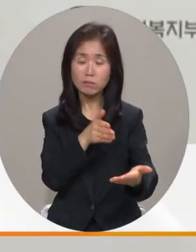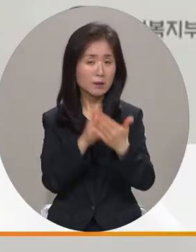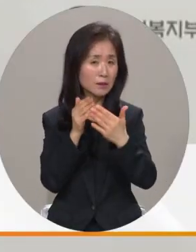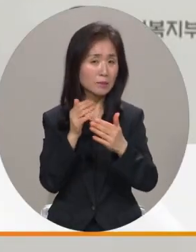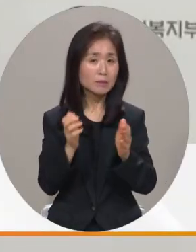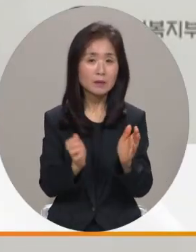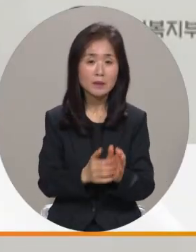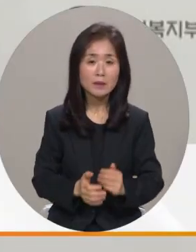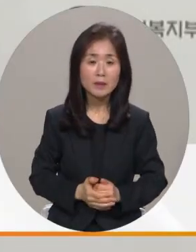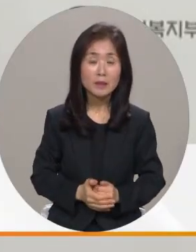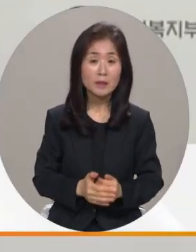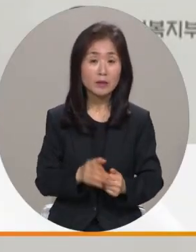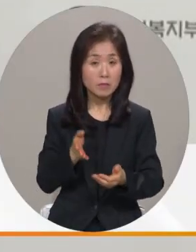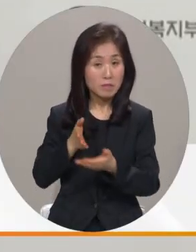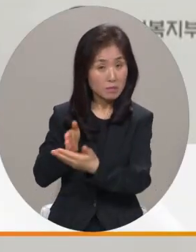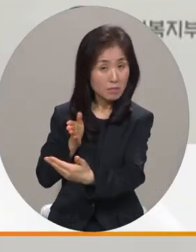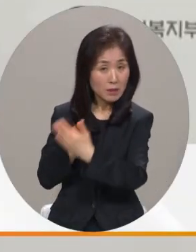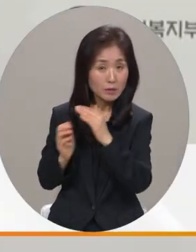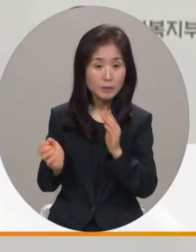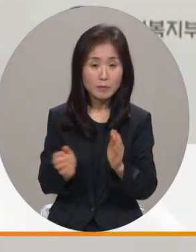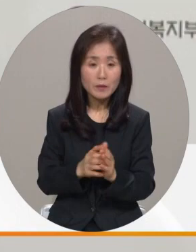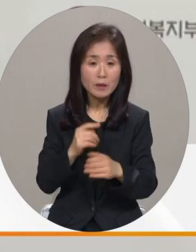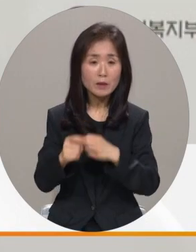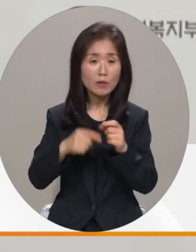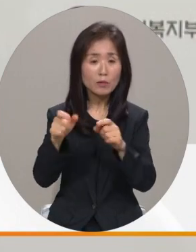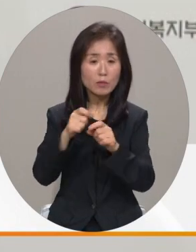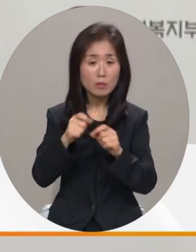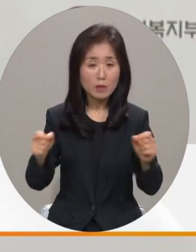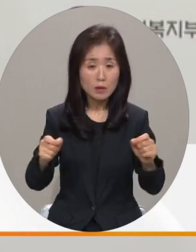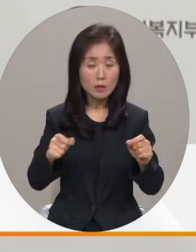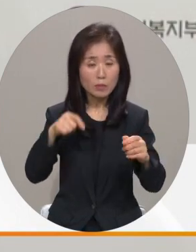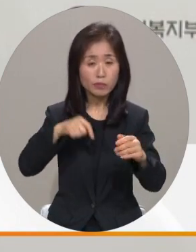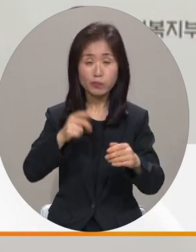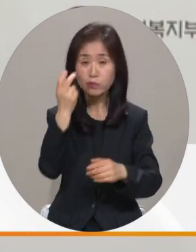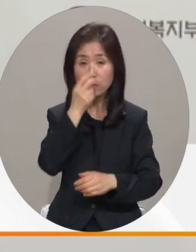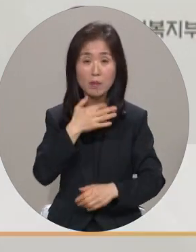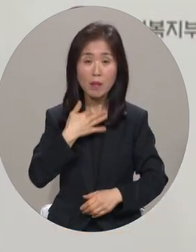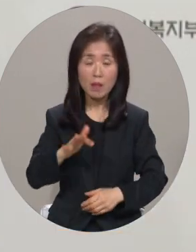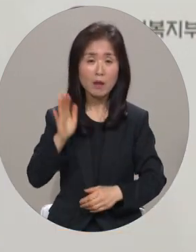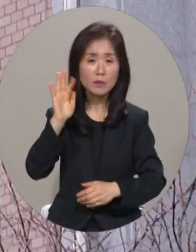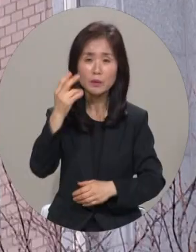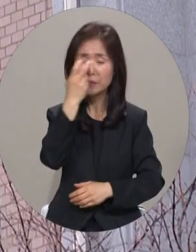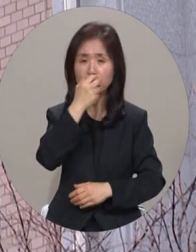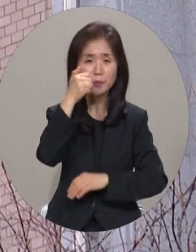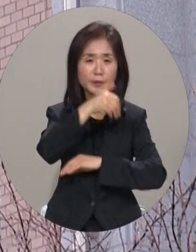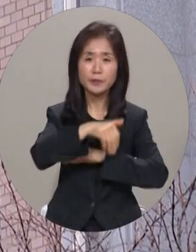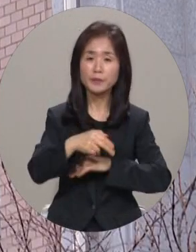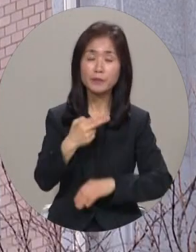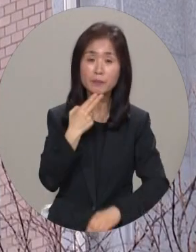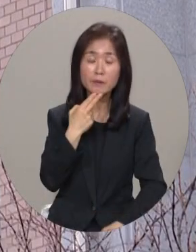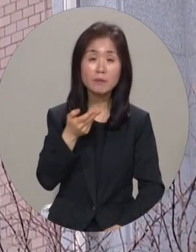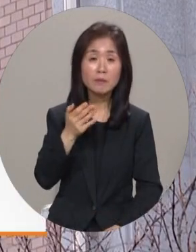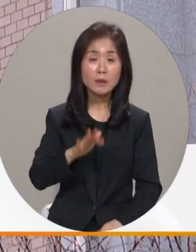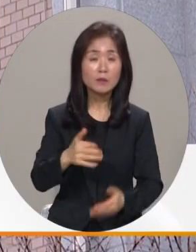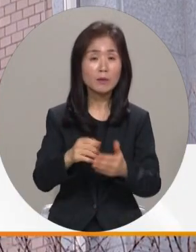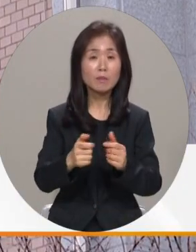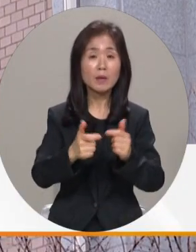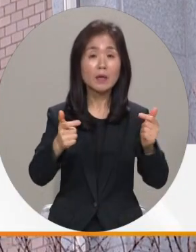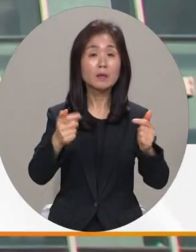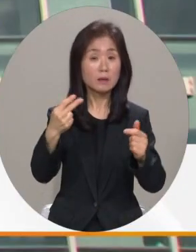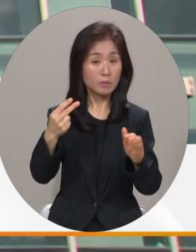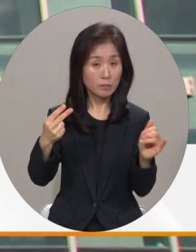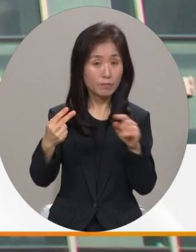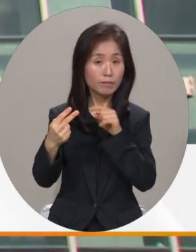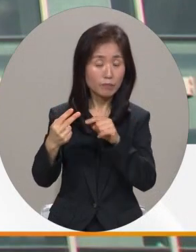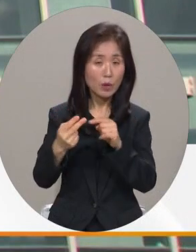내부 검토된 바 없으며 향후 검토할 계획도 없습니다 다만 증원 규모 2천명에